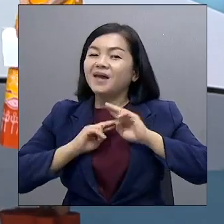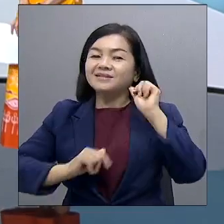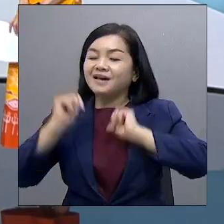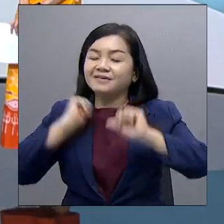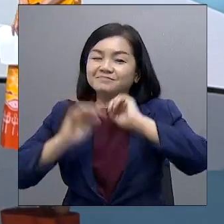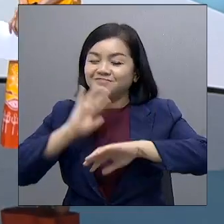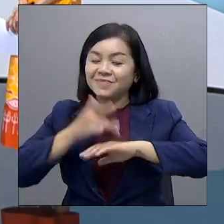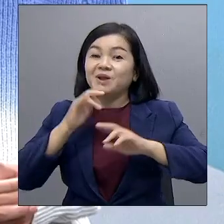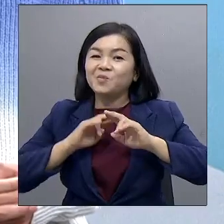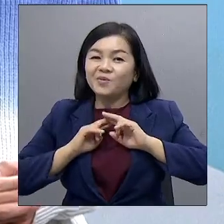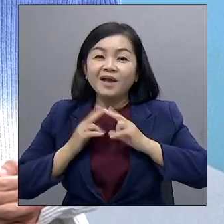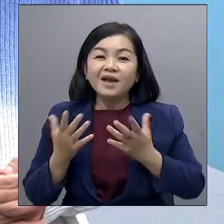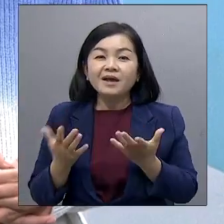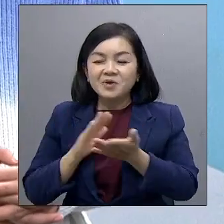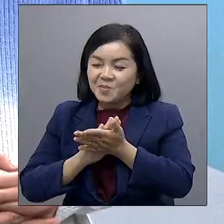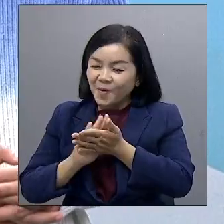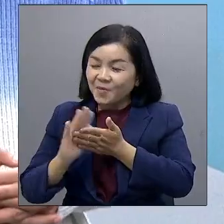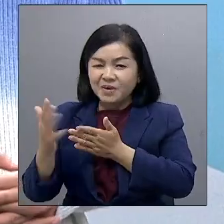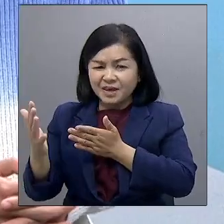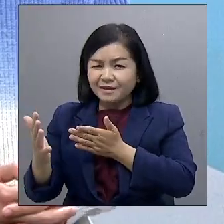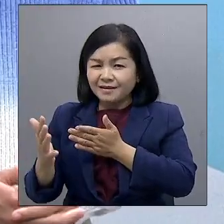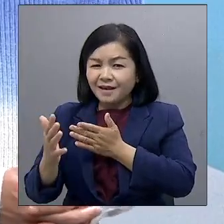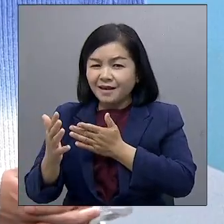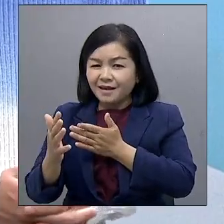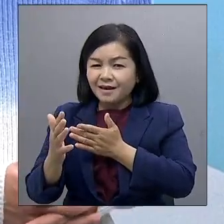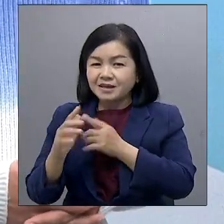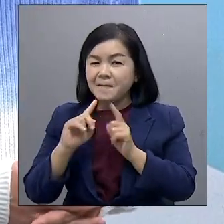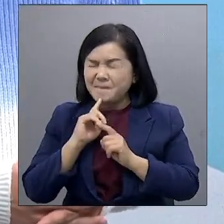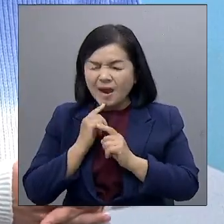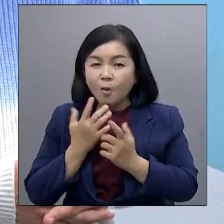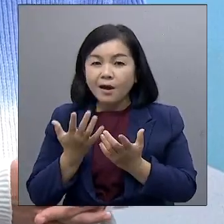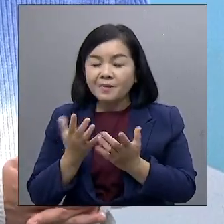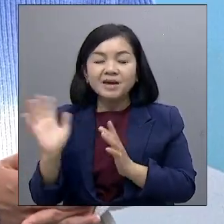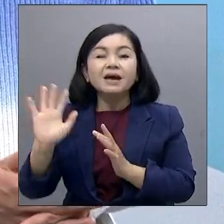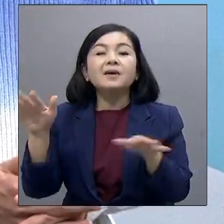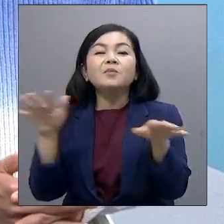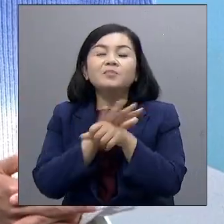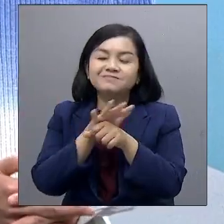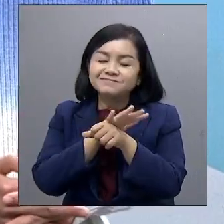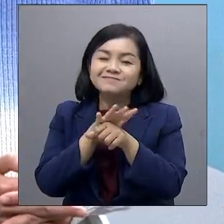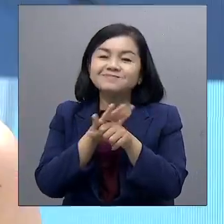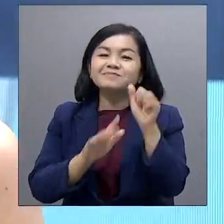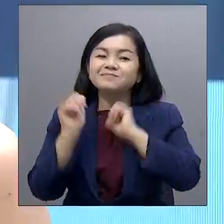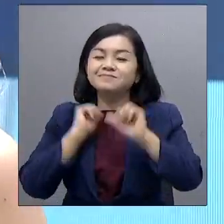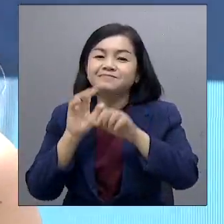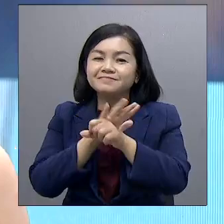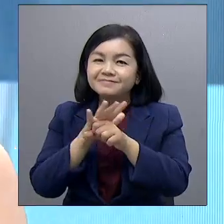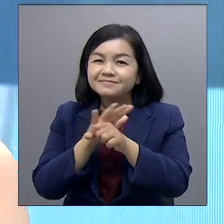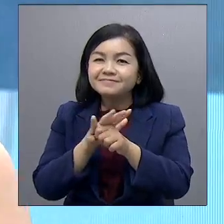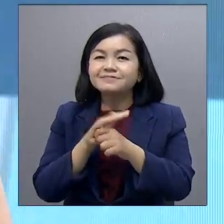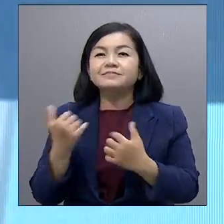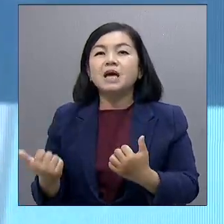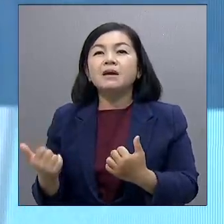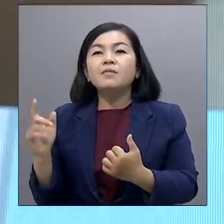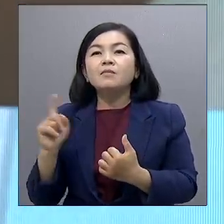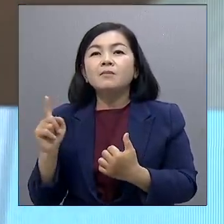หาตัวเองไม่ก็อาจจะแบบไม่ได้เรียบร้อยมากแต่ไม่ได้เปรี้ยวจนเกินไปอยู่ในระดับกลางๆเอออะไรอย่างเงี้ยก็คือแบบเหมือนพยายาม